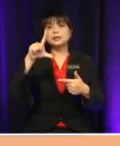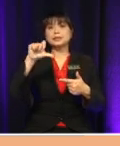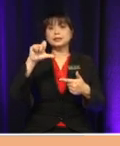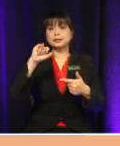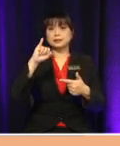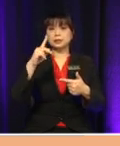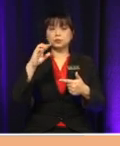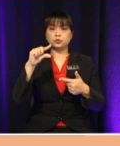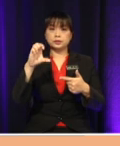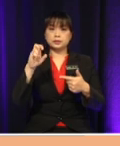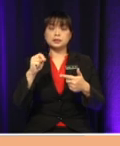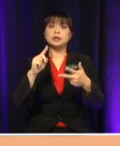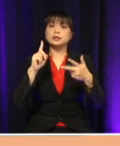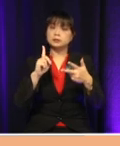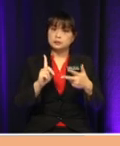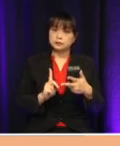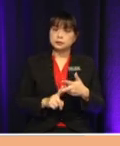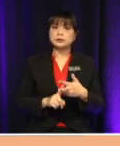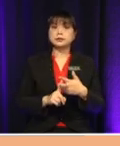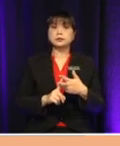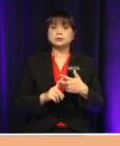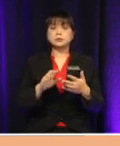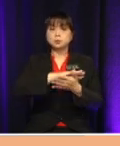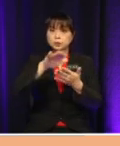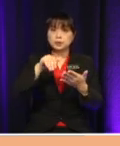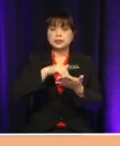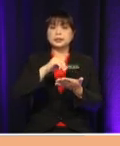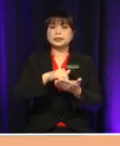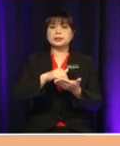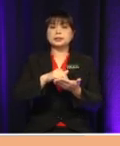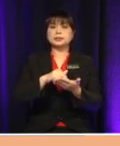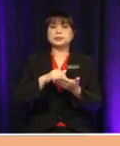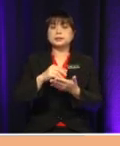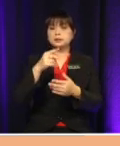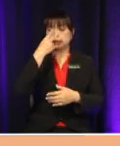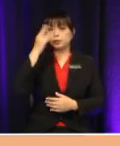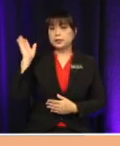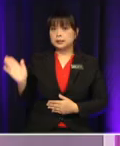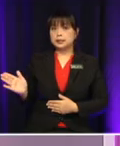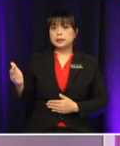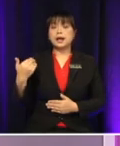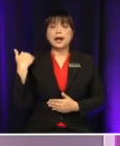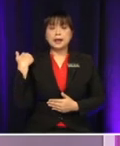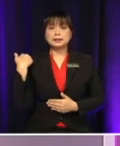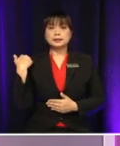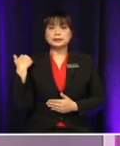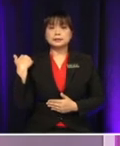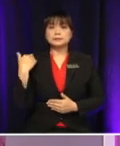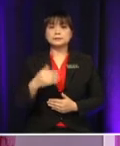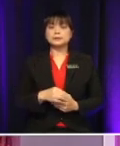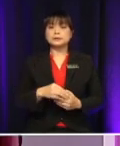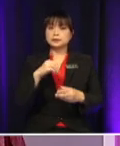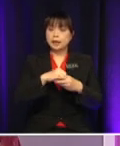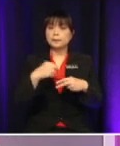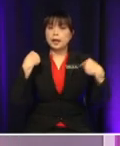yang wujud di dalam Taiwan Fika sebab itu merupakan perkataan yang terpenting